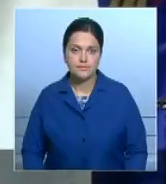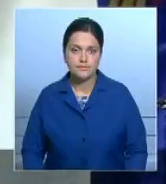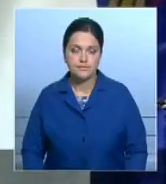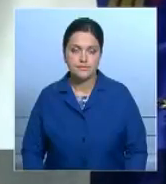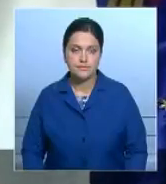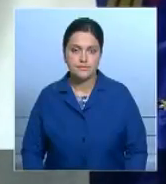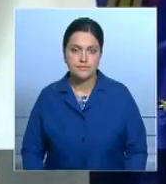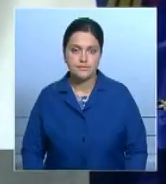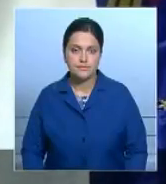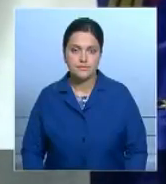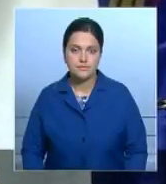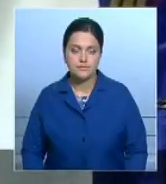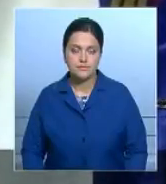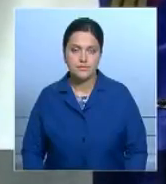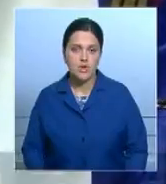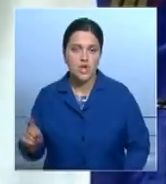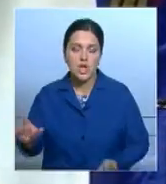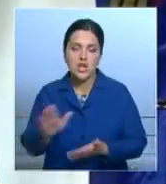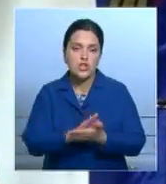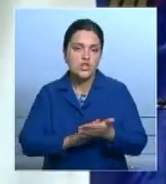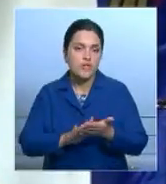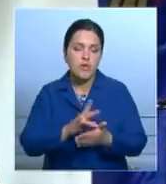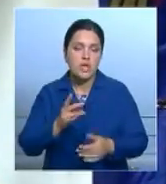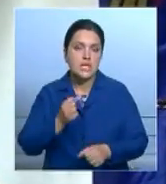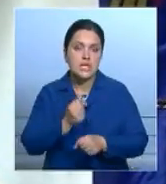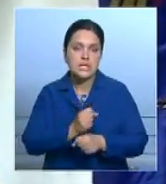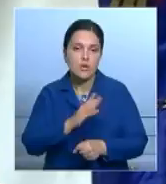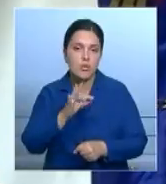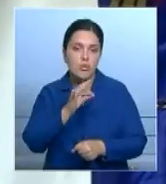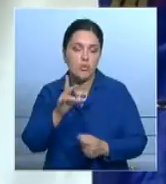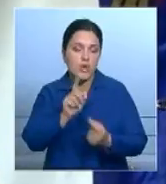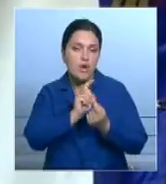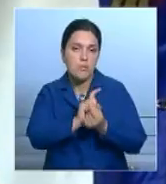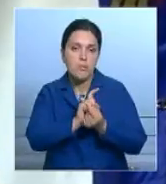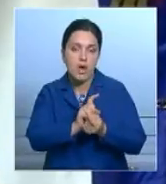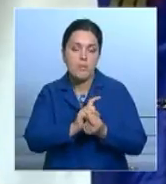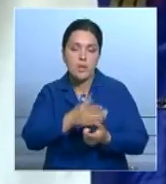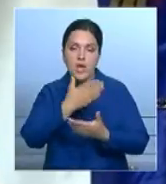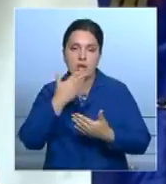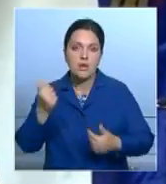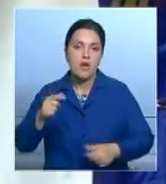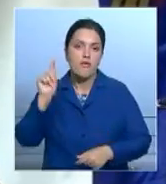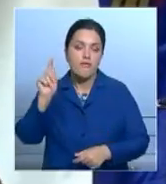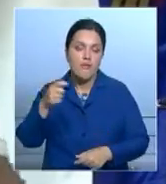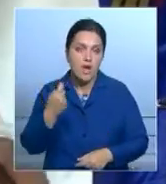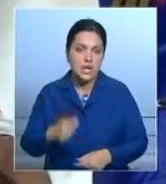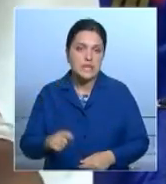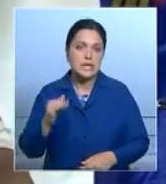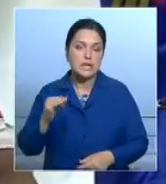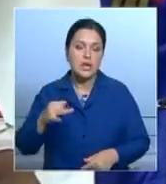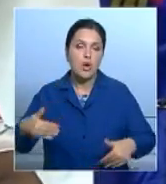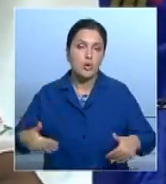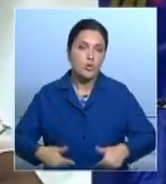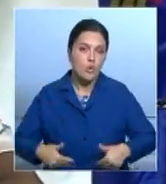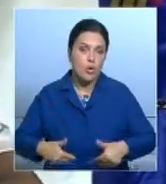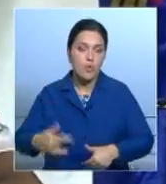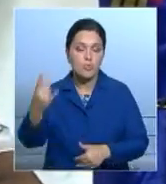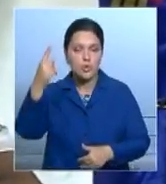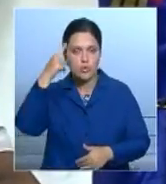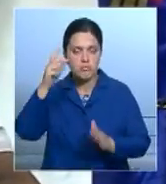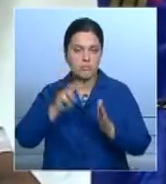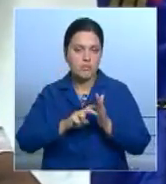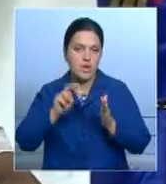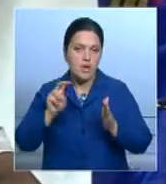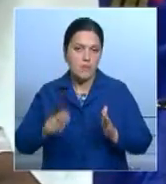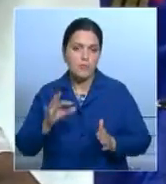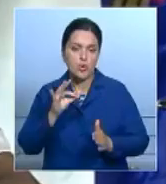Что сделала Организация Объединенных Наций? Если бы она могла, то справилась бы с этими войнами во всем мире. Нам стоит задуматься о выходе из